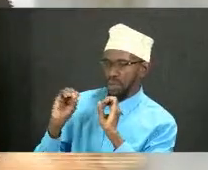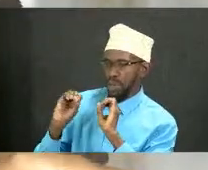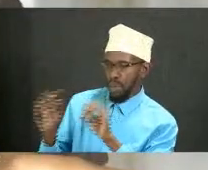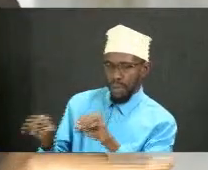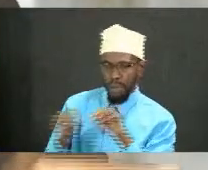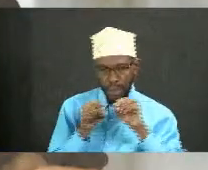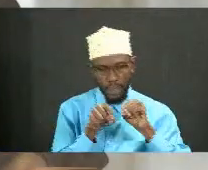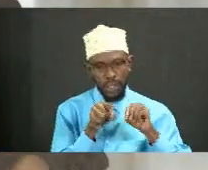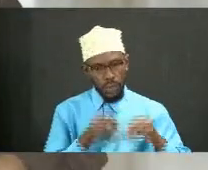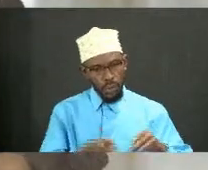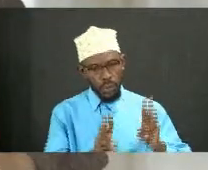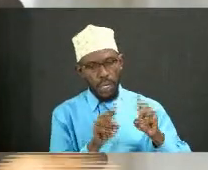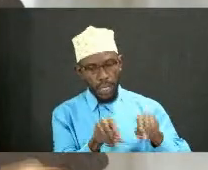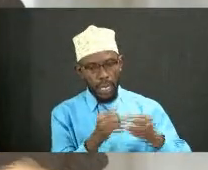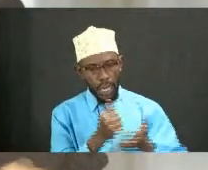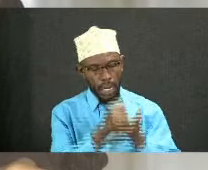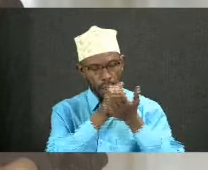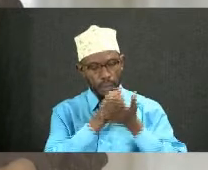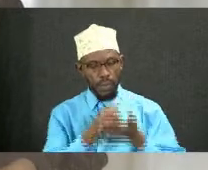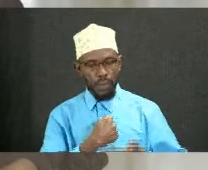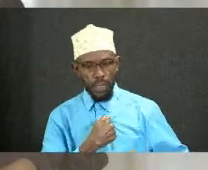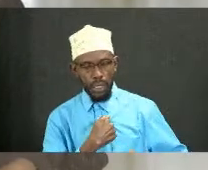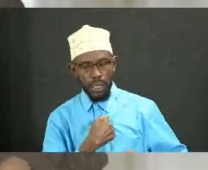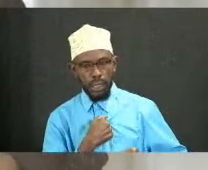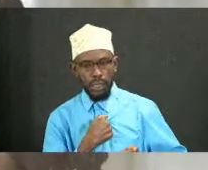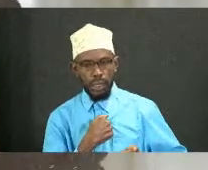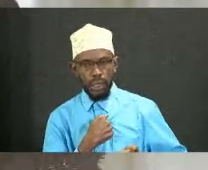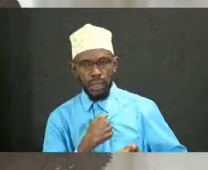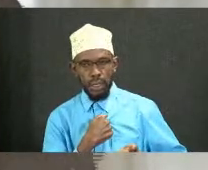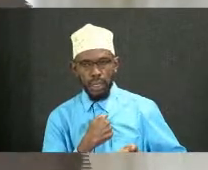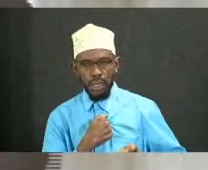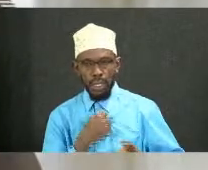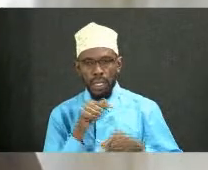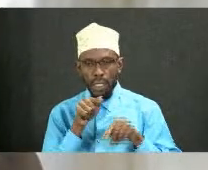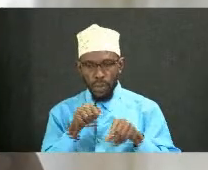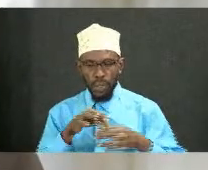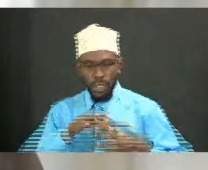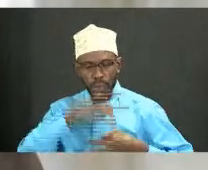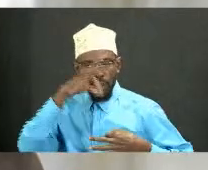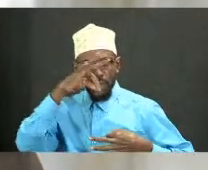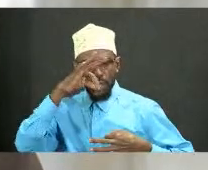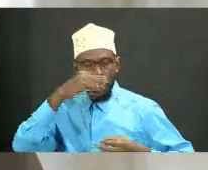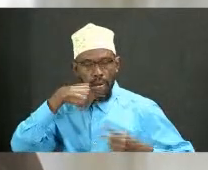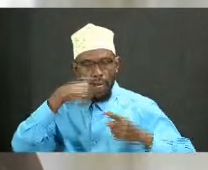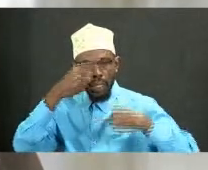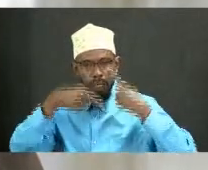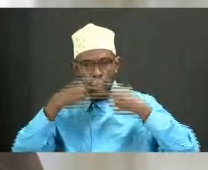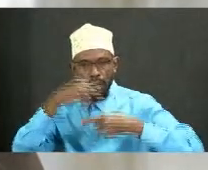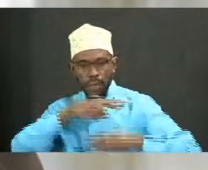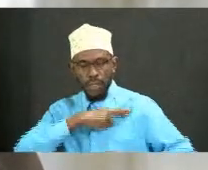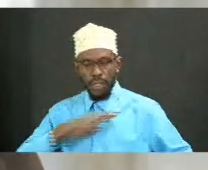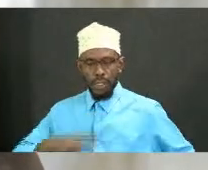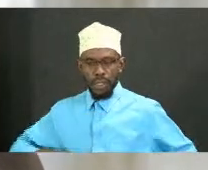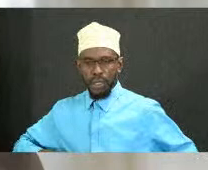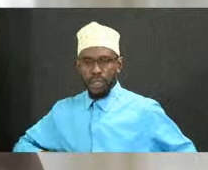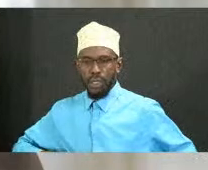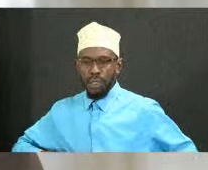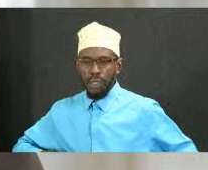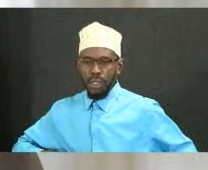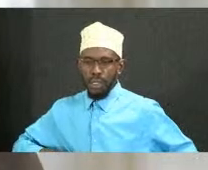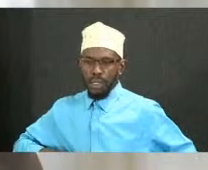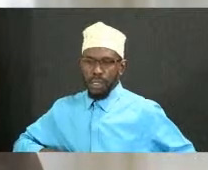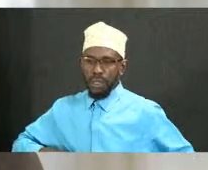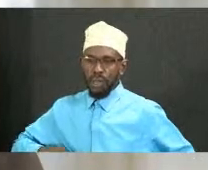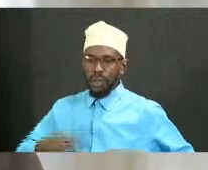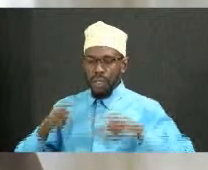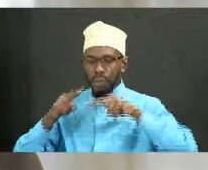heri nichukue huu njia nyingine, niangalie jinsi ambavyo utanisaidia. Na hapo ndivyo spirituality inakuja ama religion, ndio inakuwa the